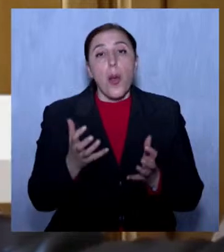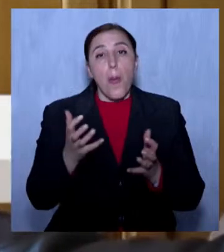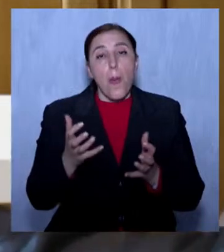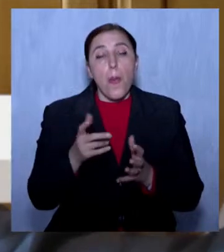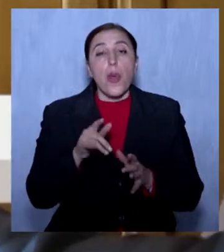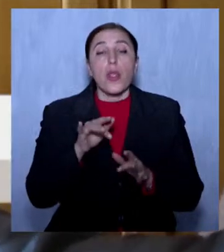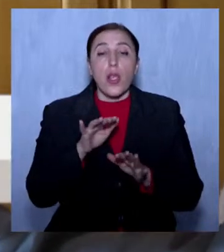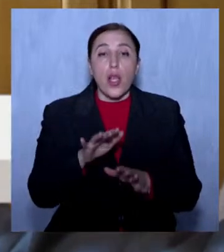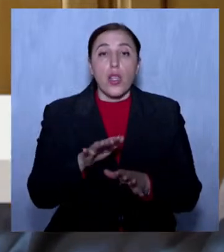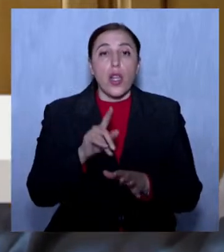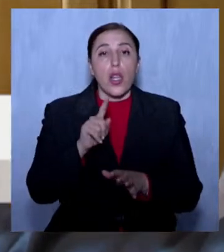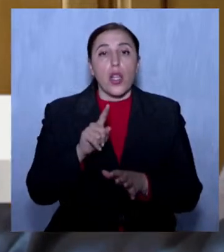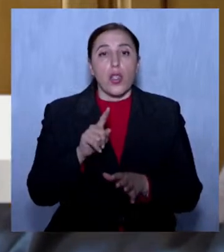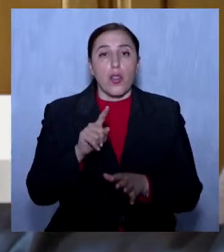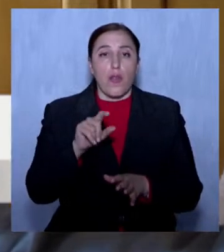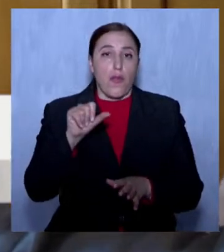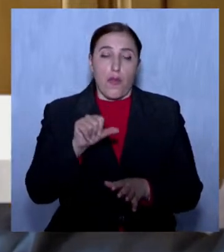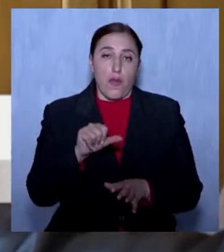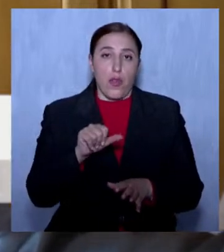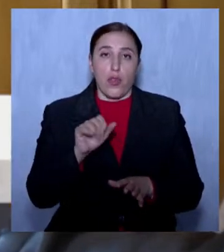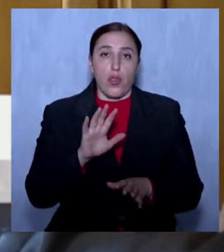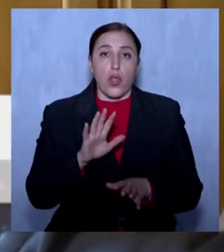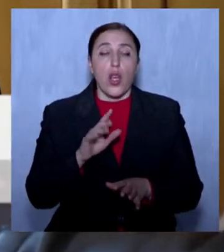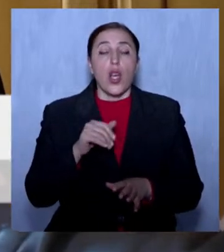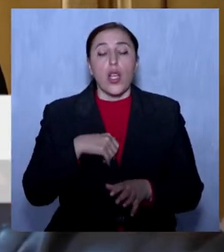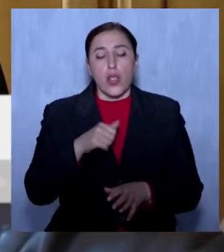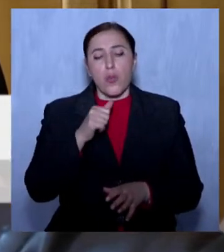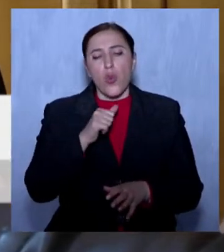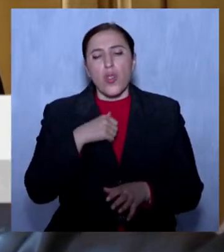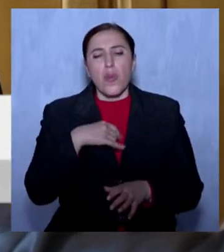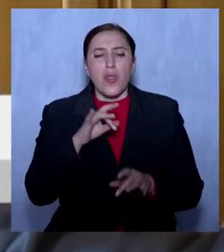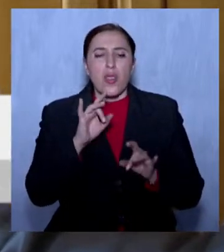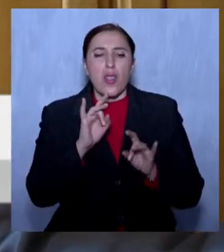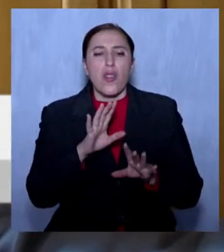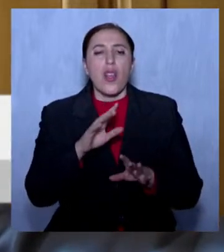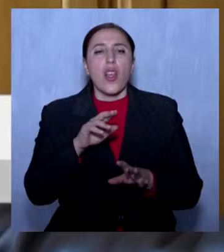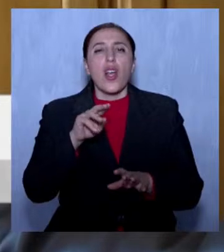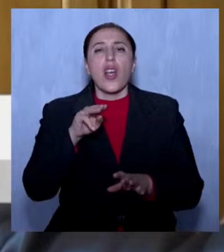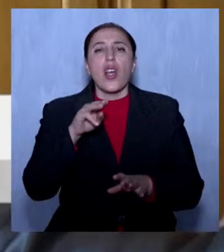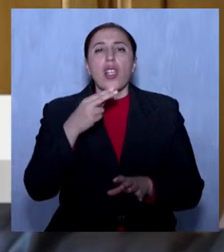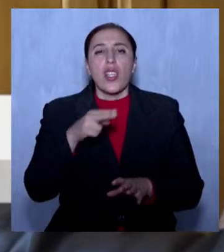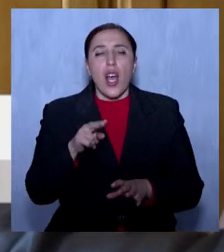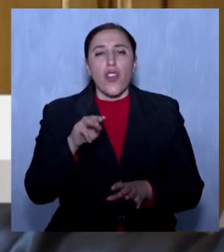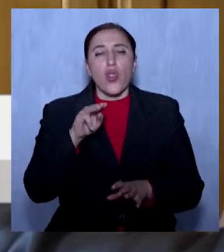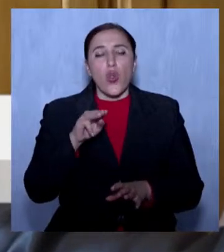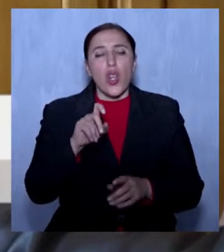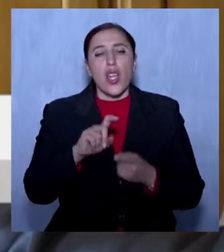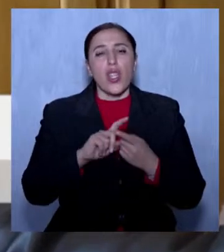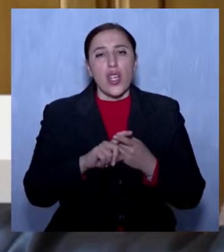շանտաժ դիտարկվել, և կաշխատեմ զերծ մնալ պարոն Տոնոյանի հետ կապված